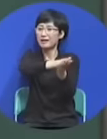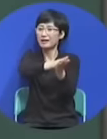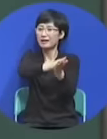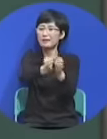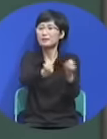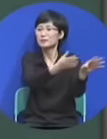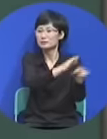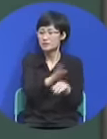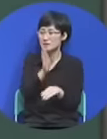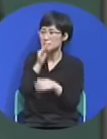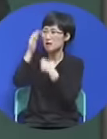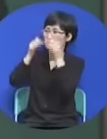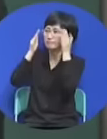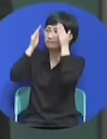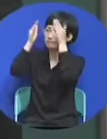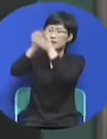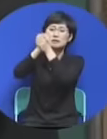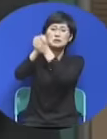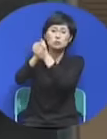거예요.